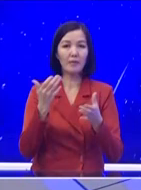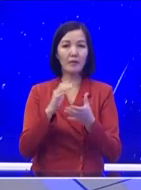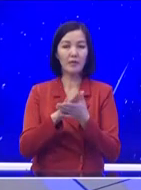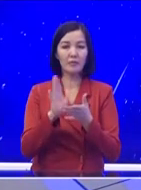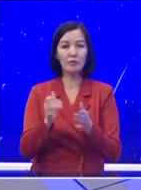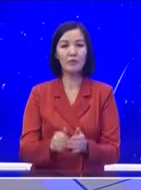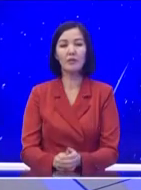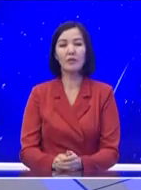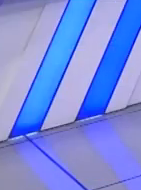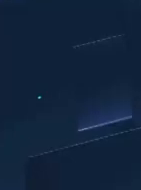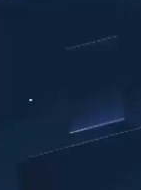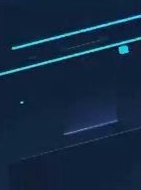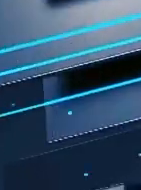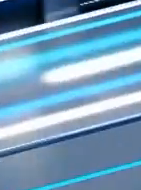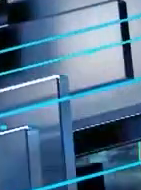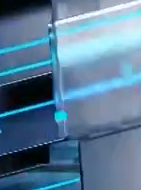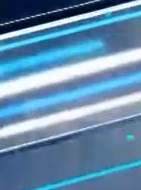аңдатпа.